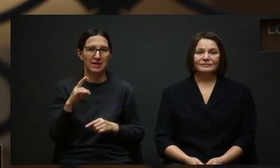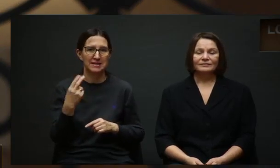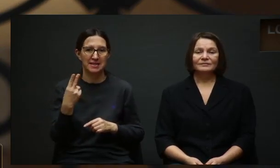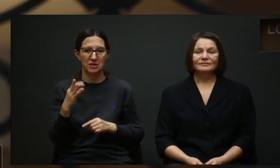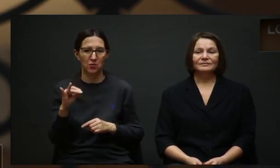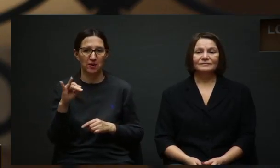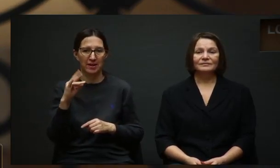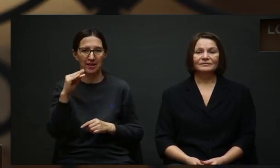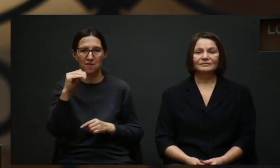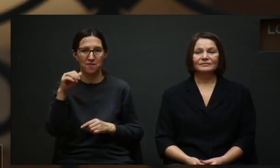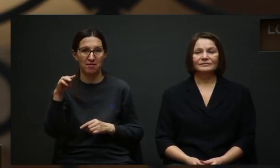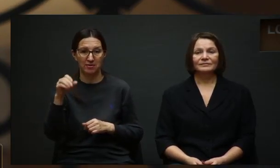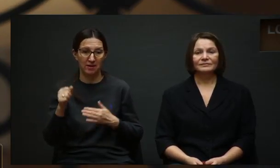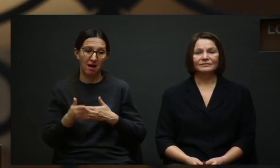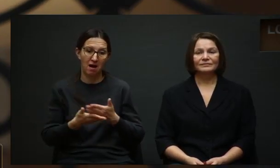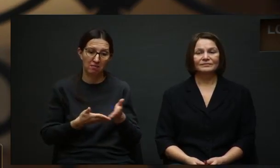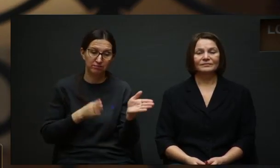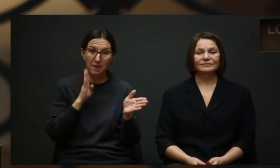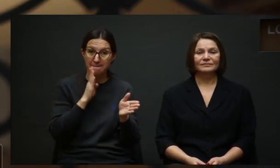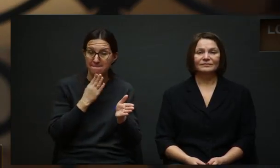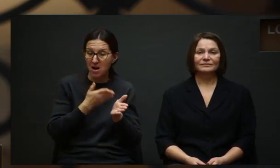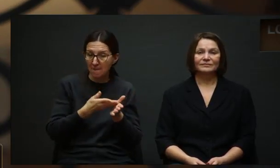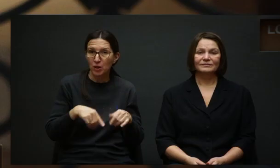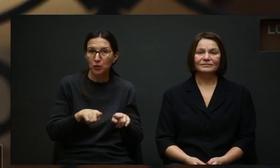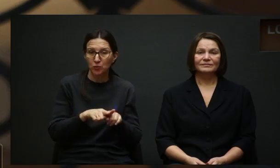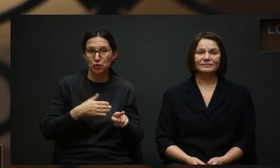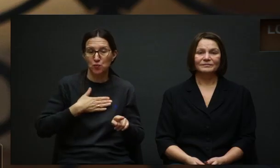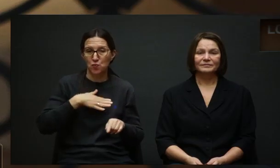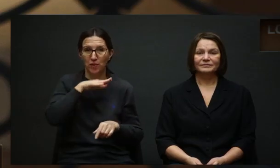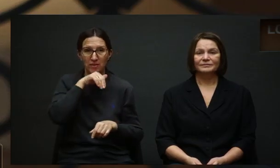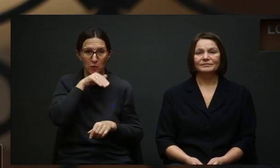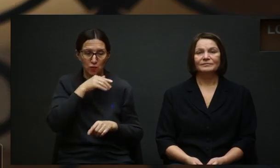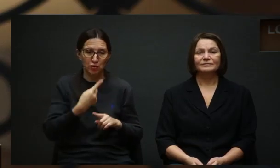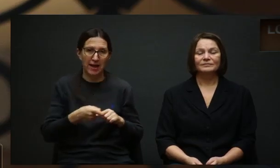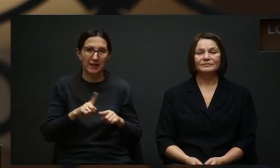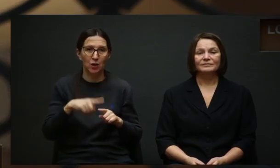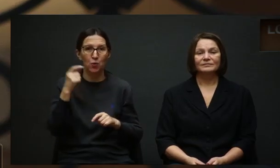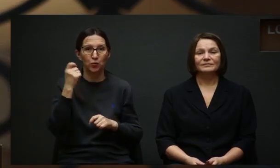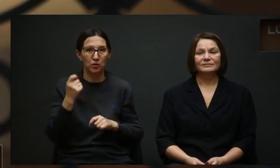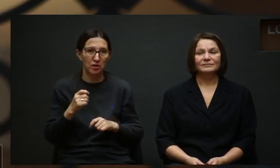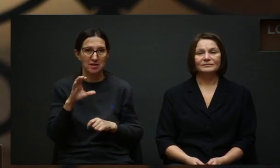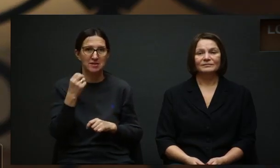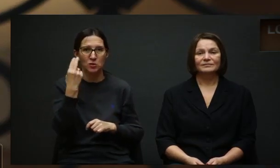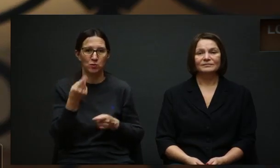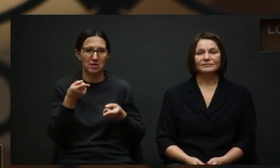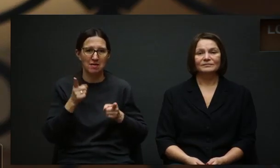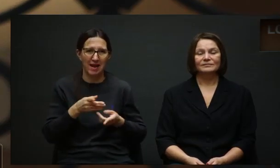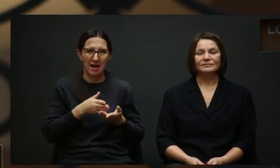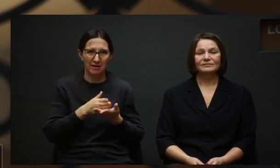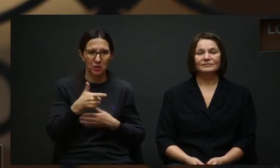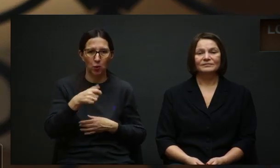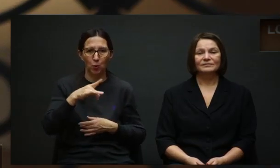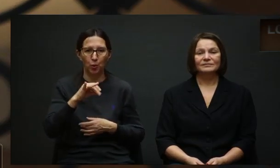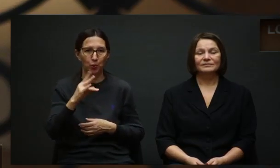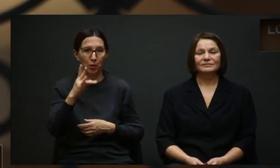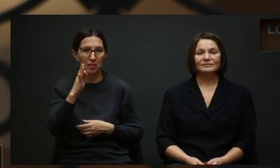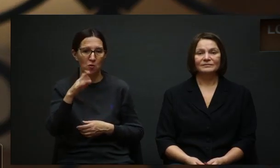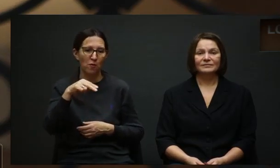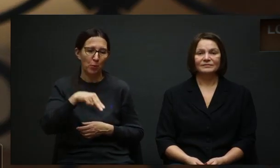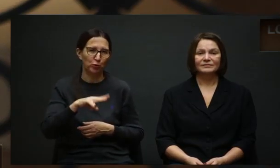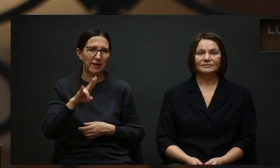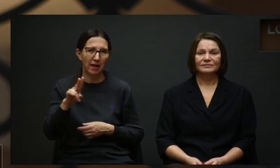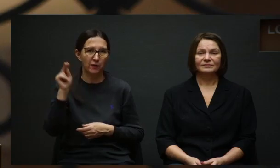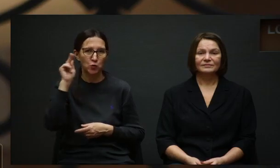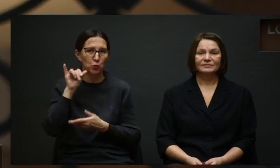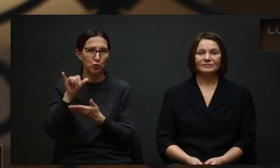Инфанте. А со стороны мамы тоже мой дедушка, это художник-соцреалист Горюнов Петр Николаевич, он учился у